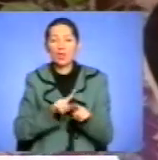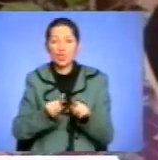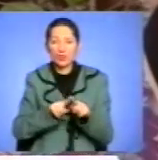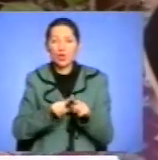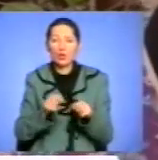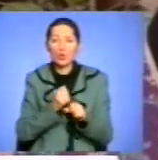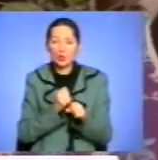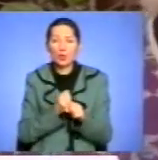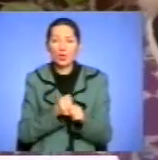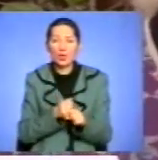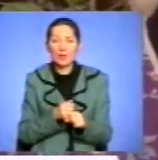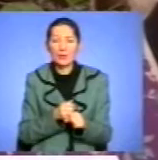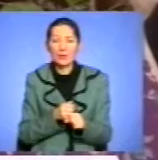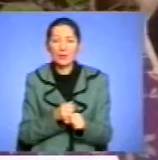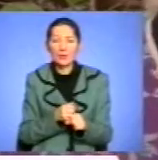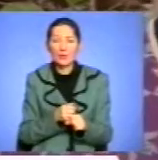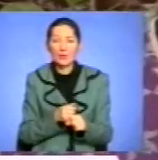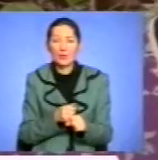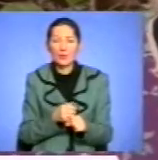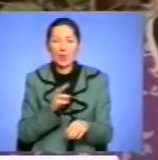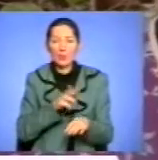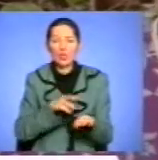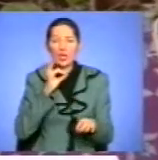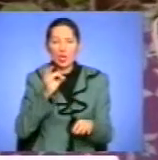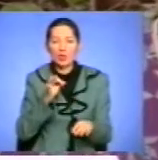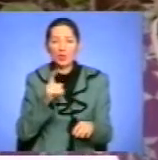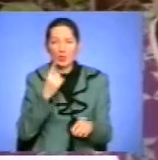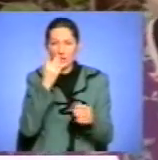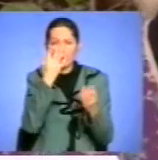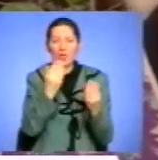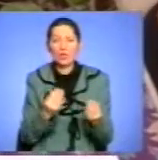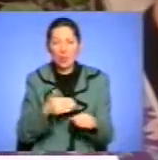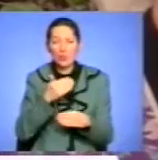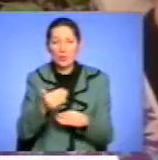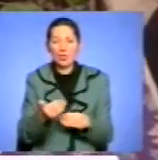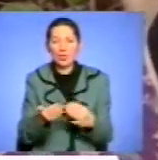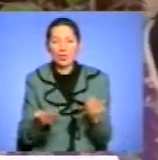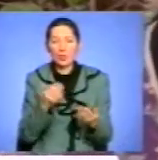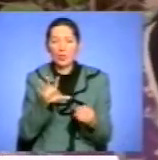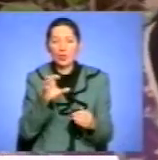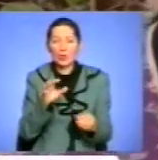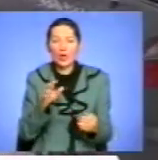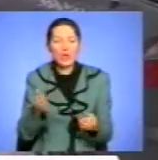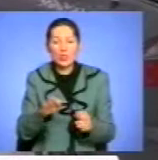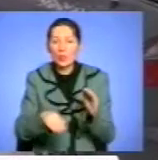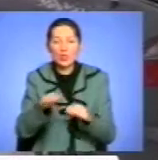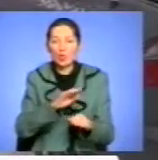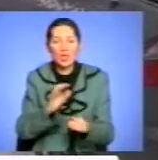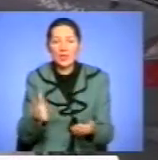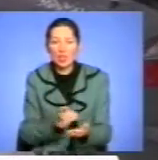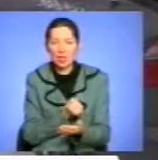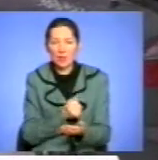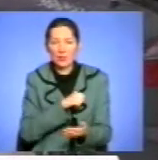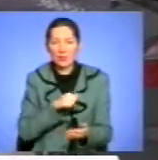знаєте, скоро ще зробило. А вони мені кажуть, якби ще день пізніше подзвонили, то вже була б і собака сліду не взяла. Сама пенсіонерка